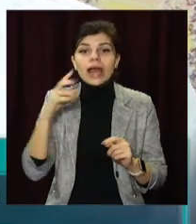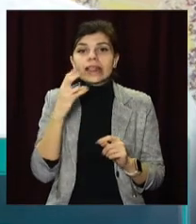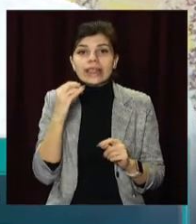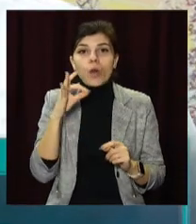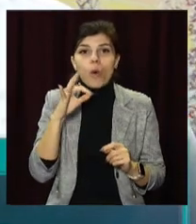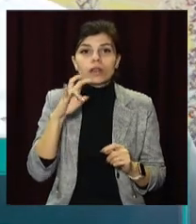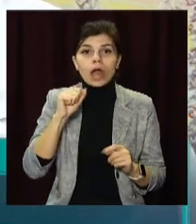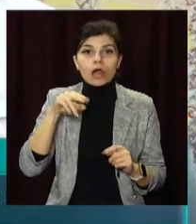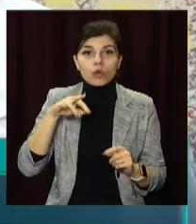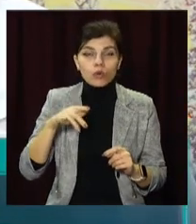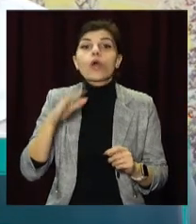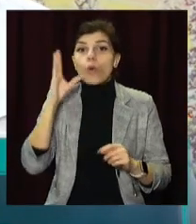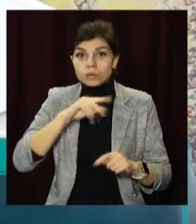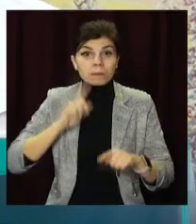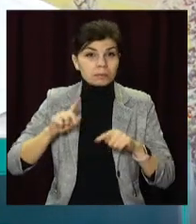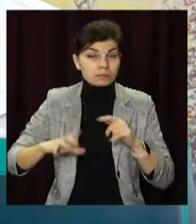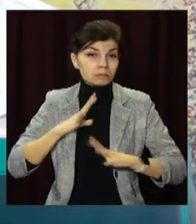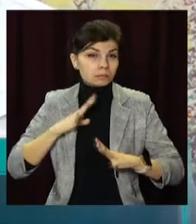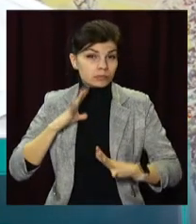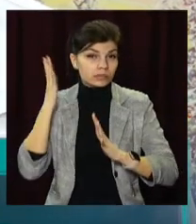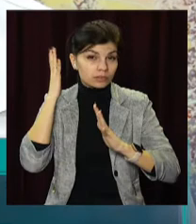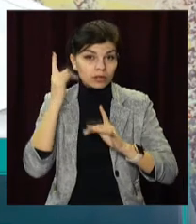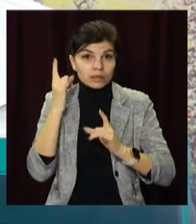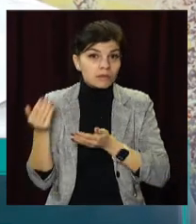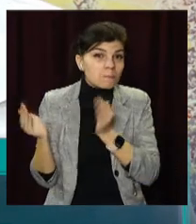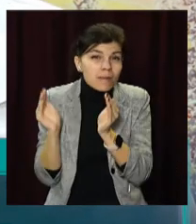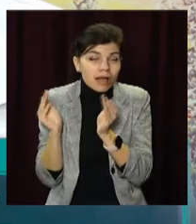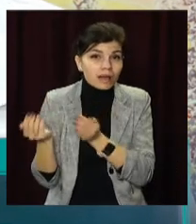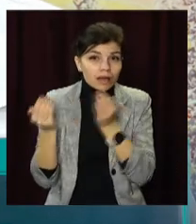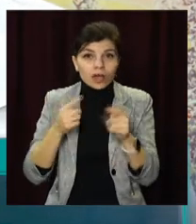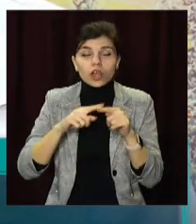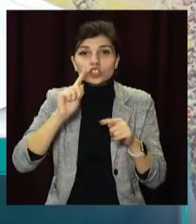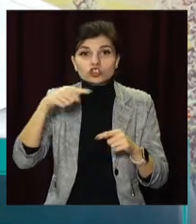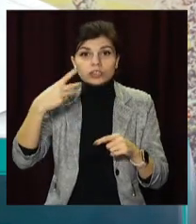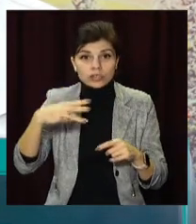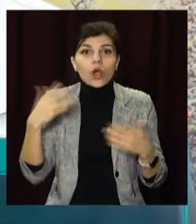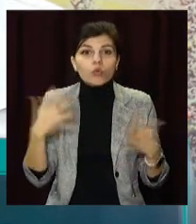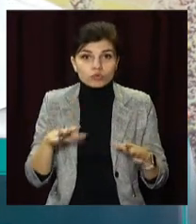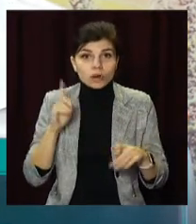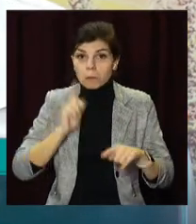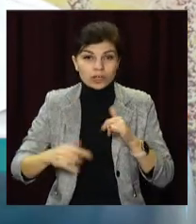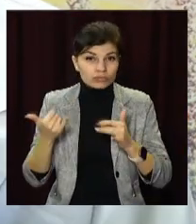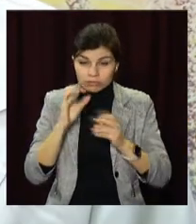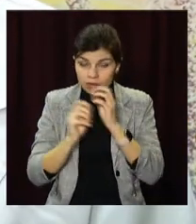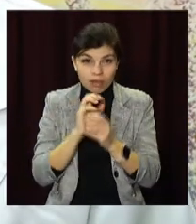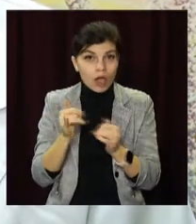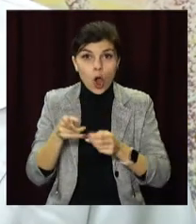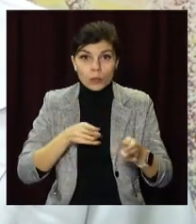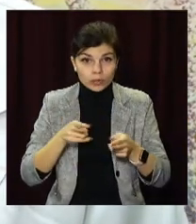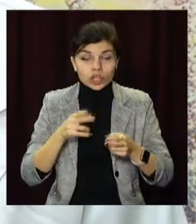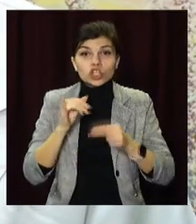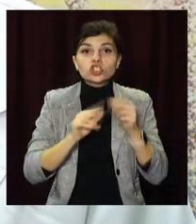Буквально по истечению полутора часов ребенок уже был в операционной. И через 3 часа ребенок уже, я бы сказал,